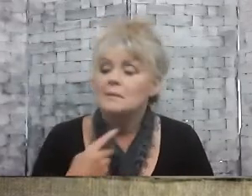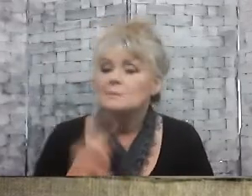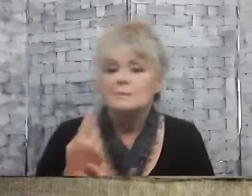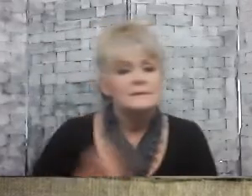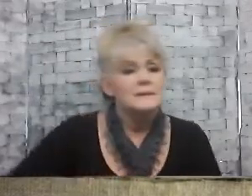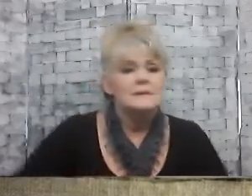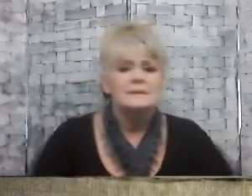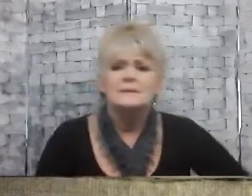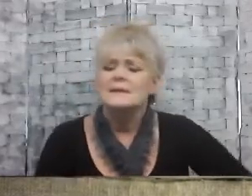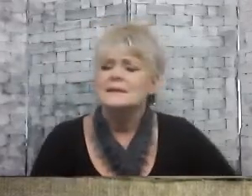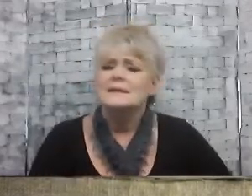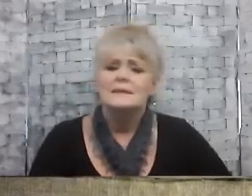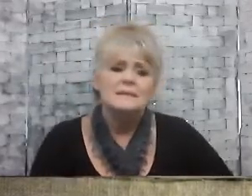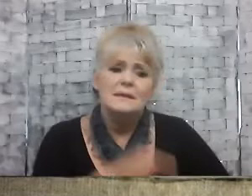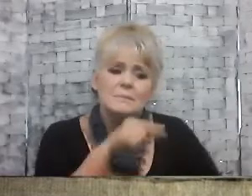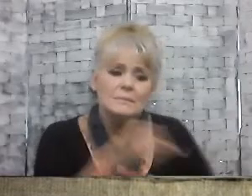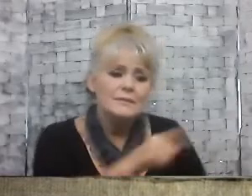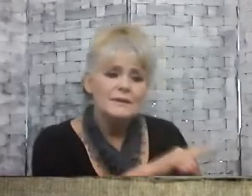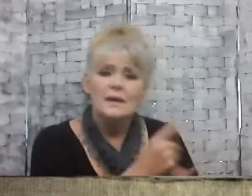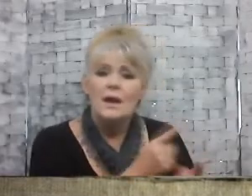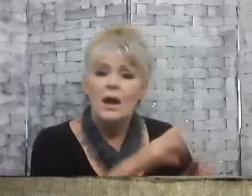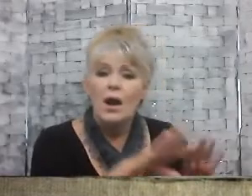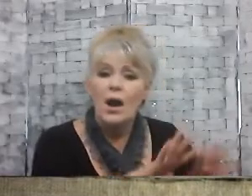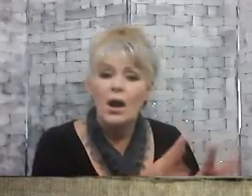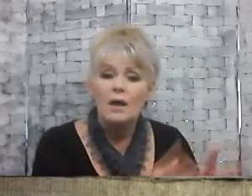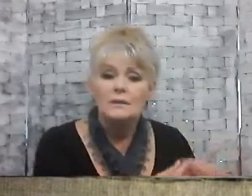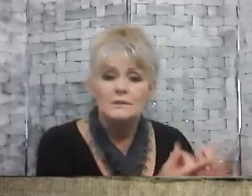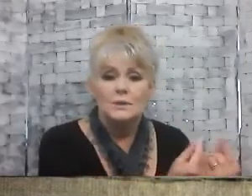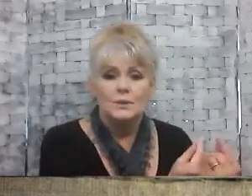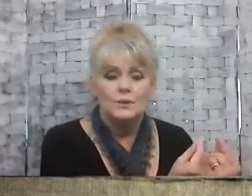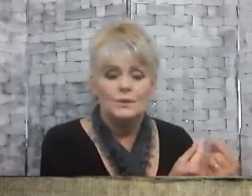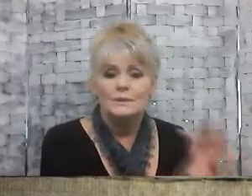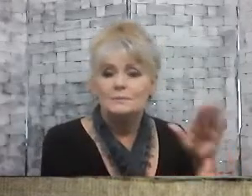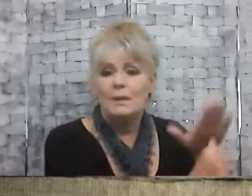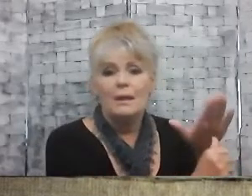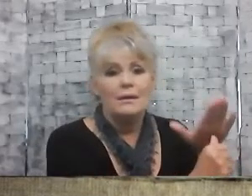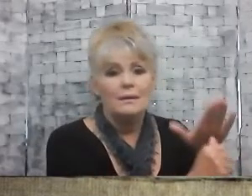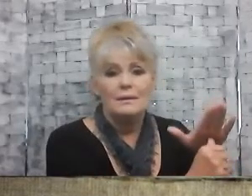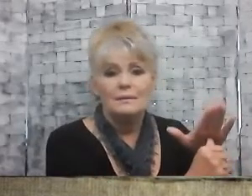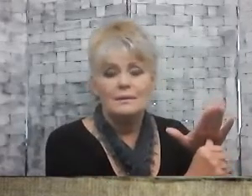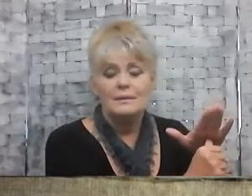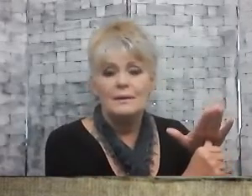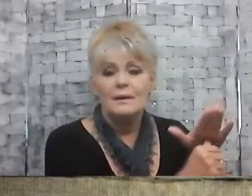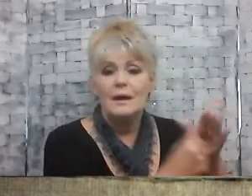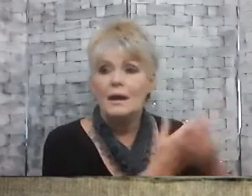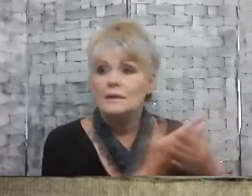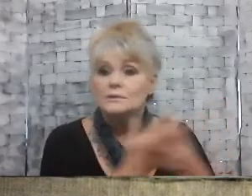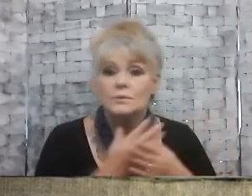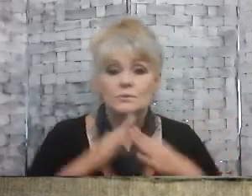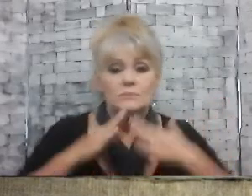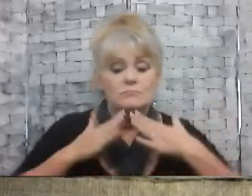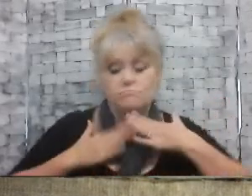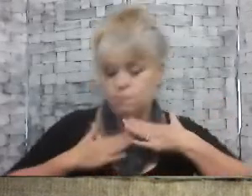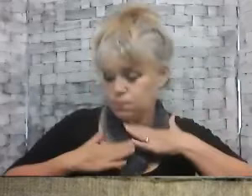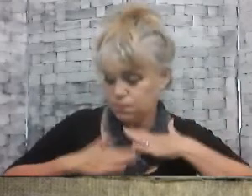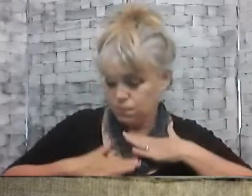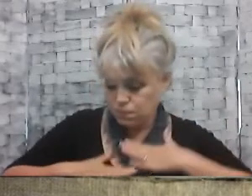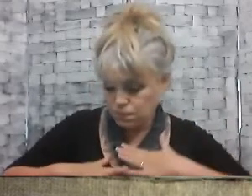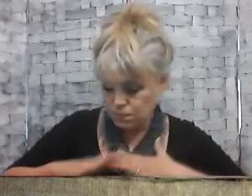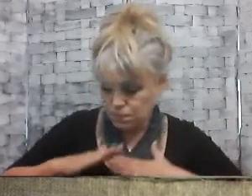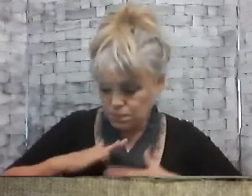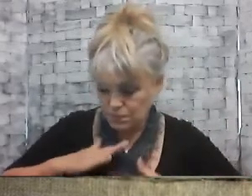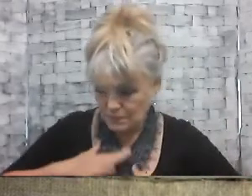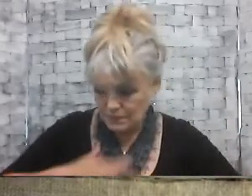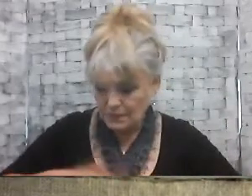probleem nie die werk, of die trou, of die kind kry nie, dit was ons verwagtinge. Vriende, wat doen ons as ons teleurgesteld